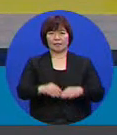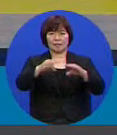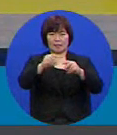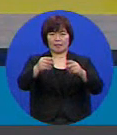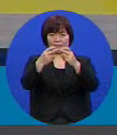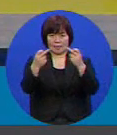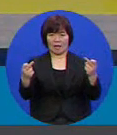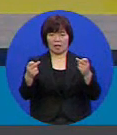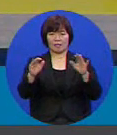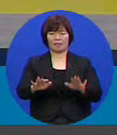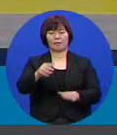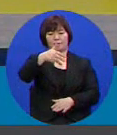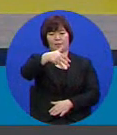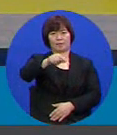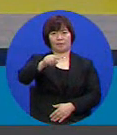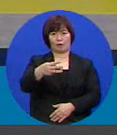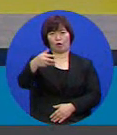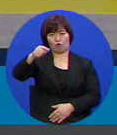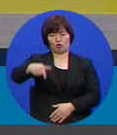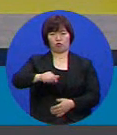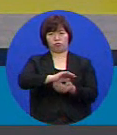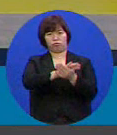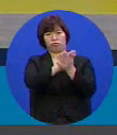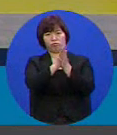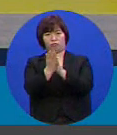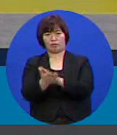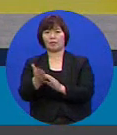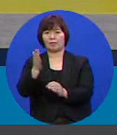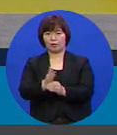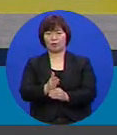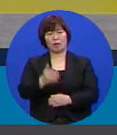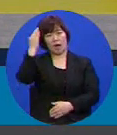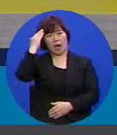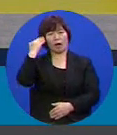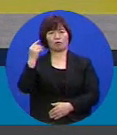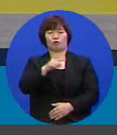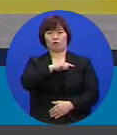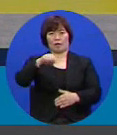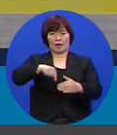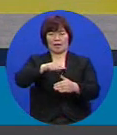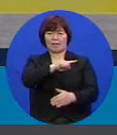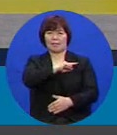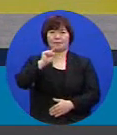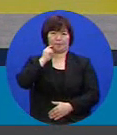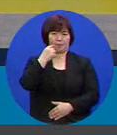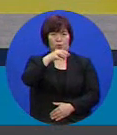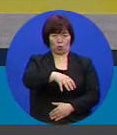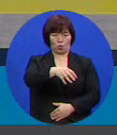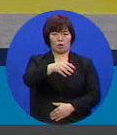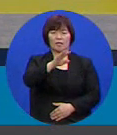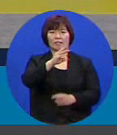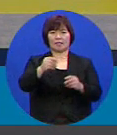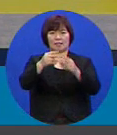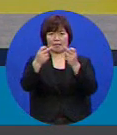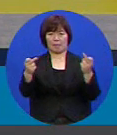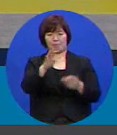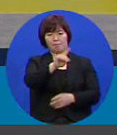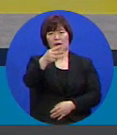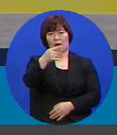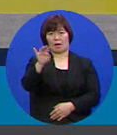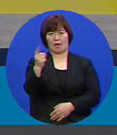지리산 자락이 철쭉으로 붉게 물들기 시작했습니다. 국내 최고 철쭉 명소인 지리산 바래봉에서는